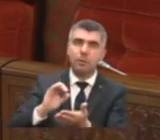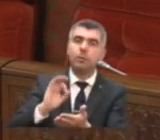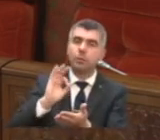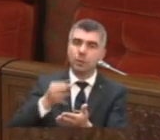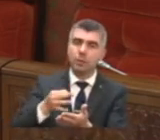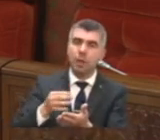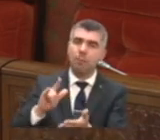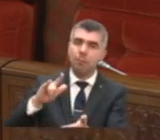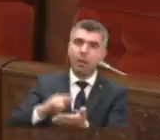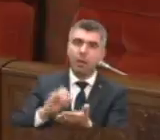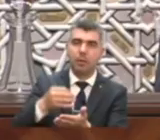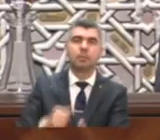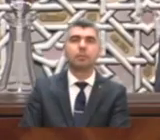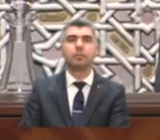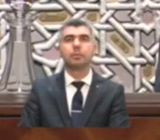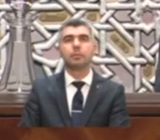في هذا المطار. شكرا.